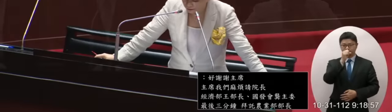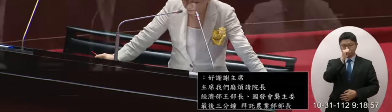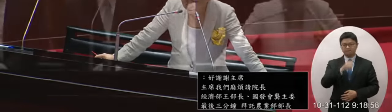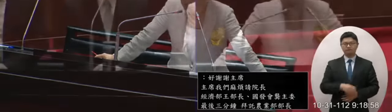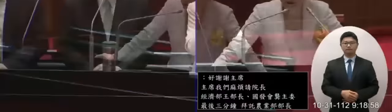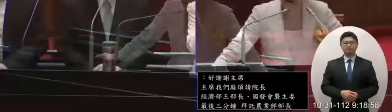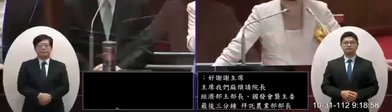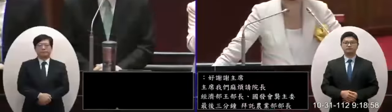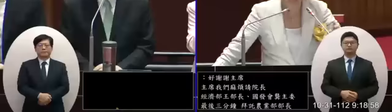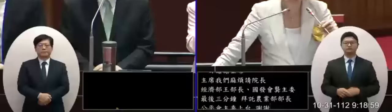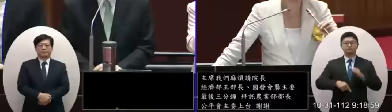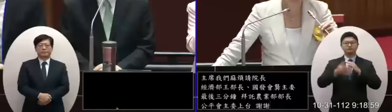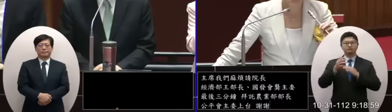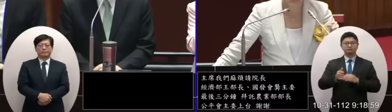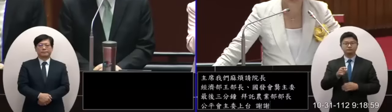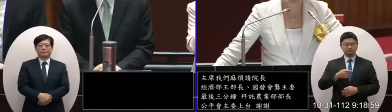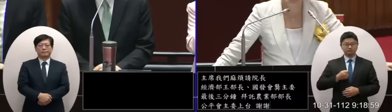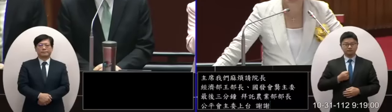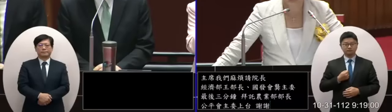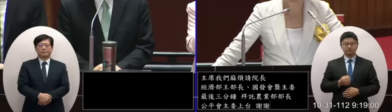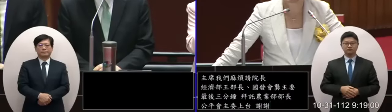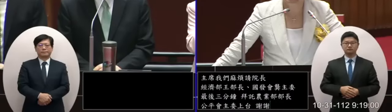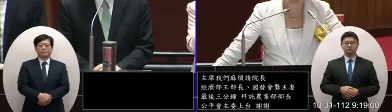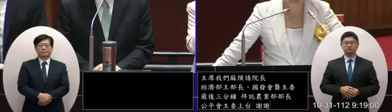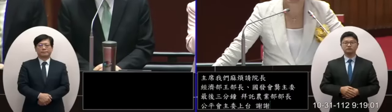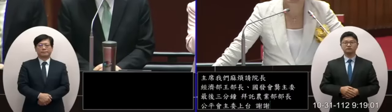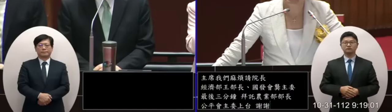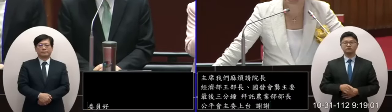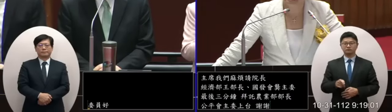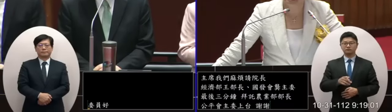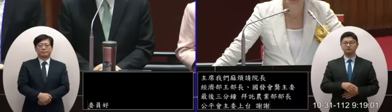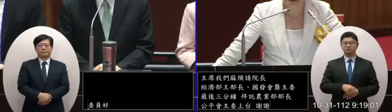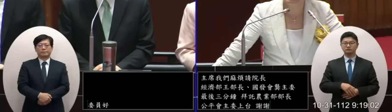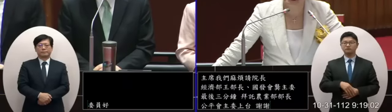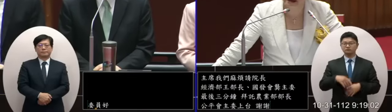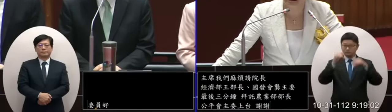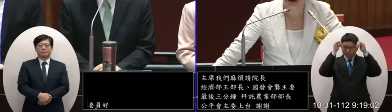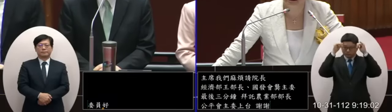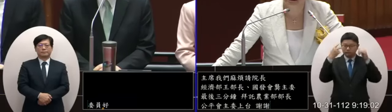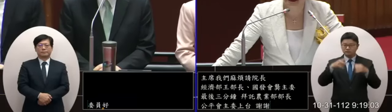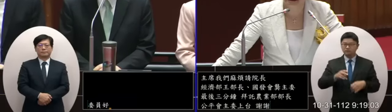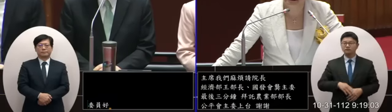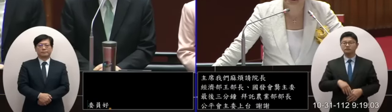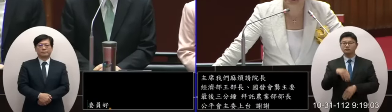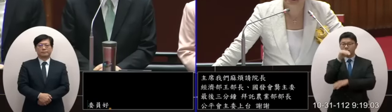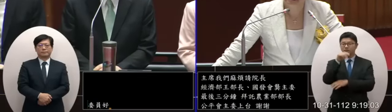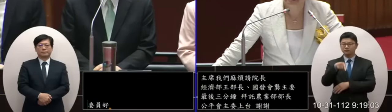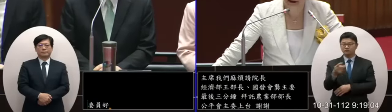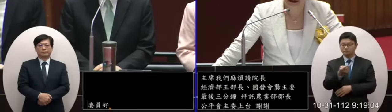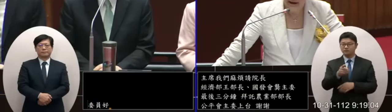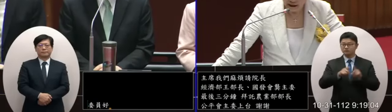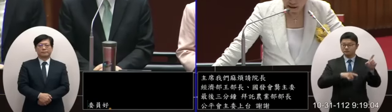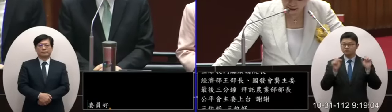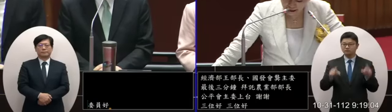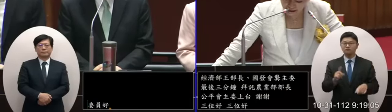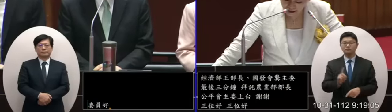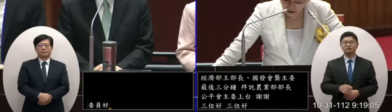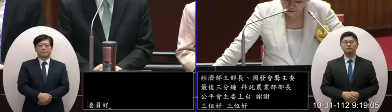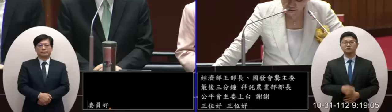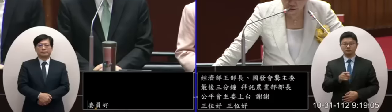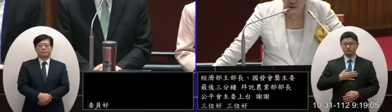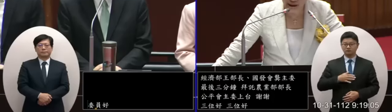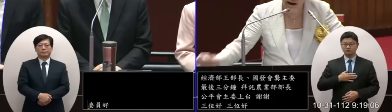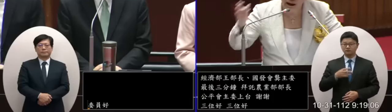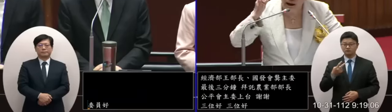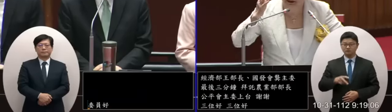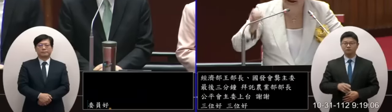好。院长，您知道这个灰犀牛跟黑天鹅的差异性吗？对不对？对。那你也知